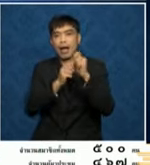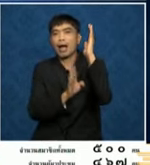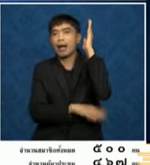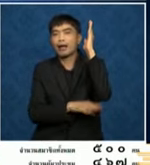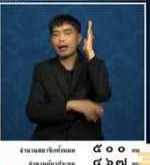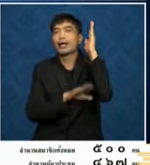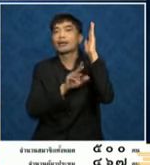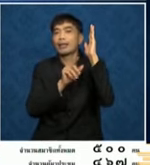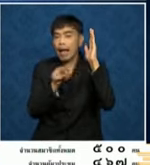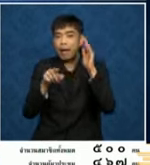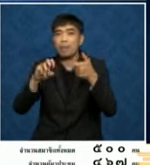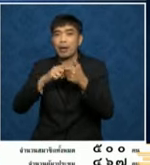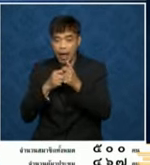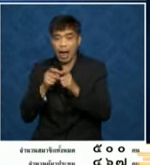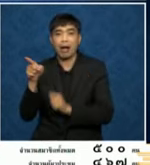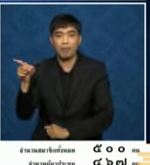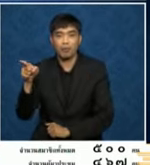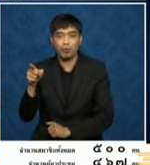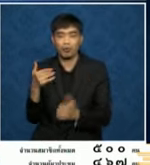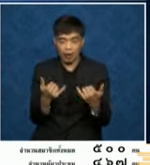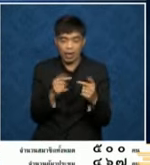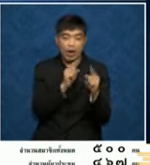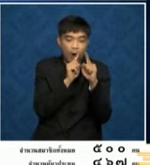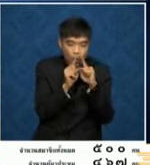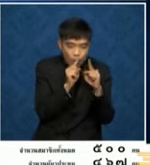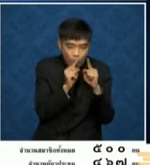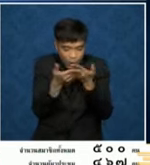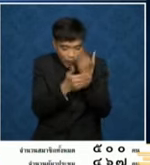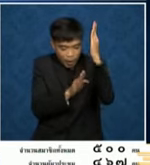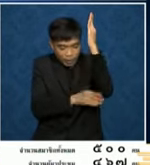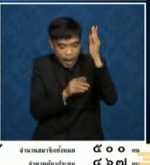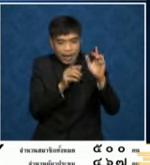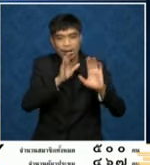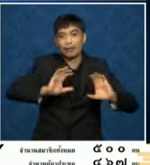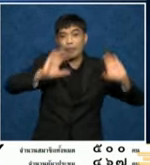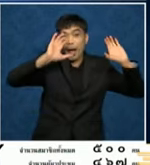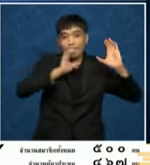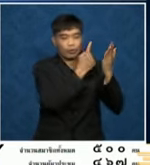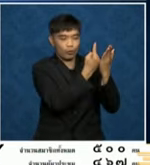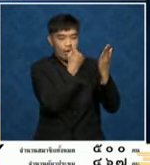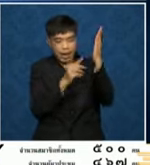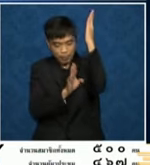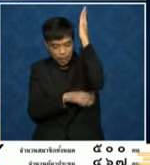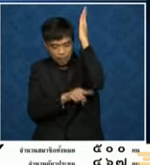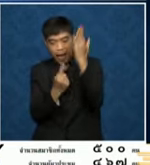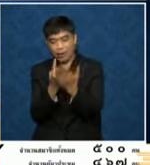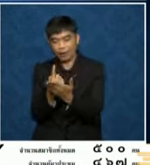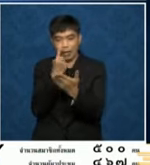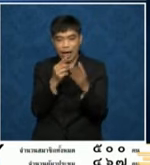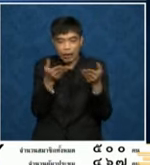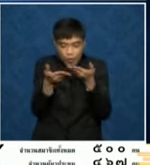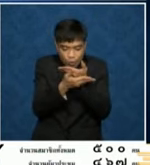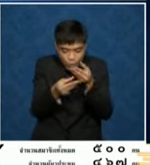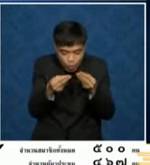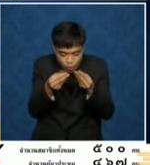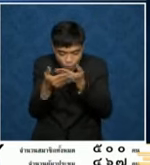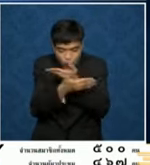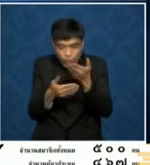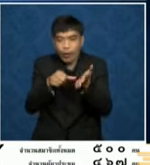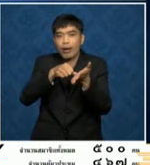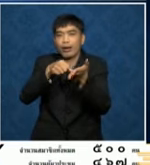อได้พูดก่อนหน้านี้นะคะบรรยากาศการเจรจาของคณะผู้แทนรัฐบาลก็เป็นไปด้วยดีนะคะเราควรจะแก้ไขปัญห